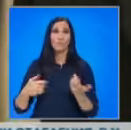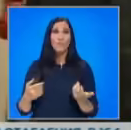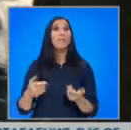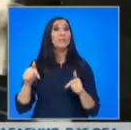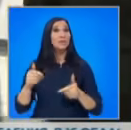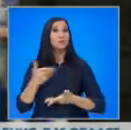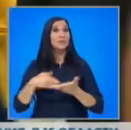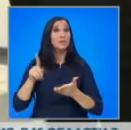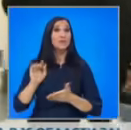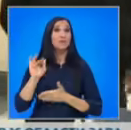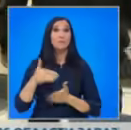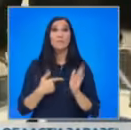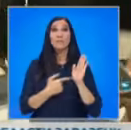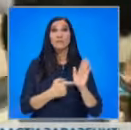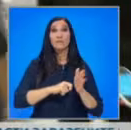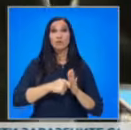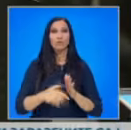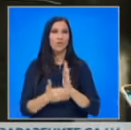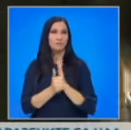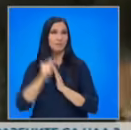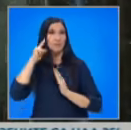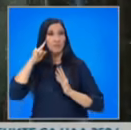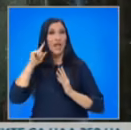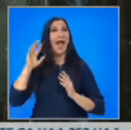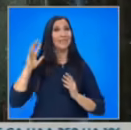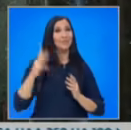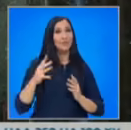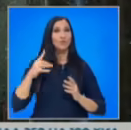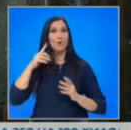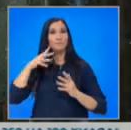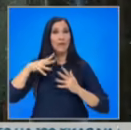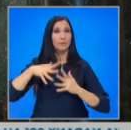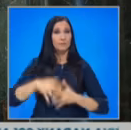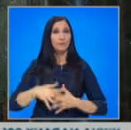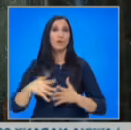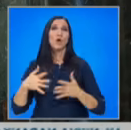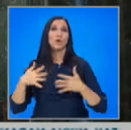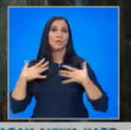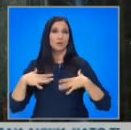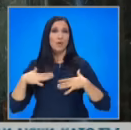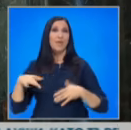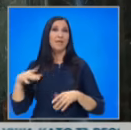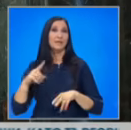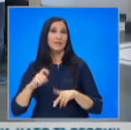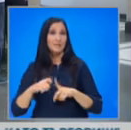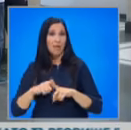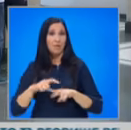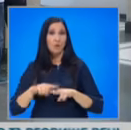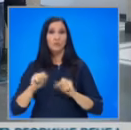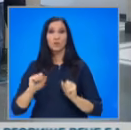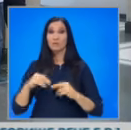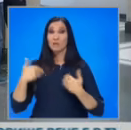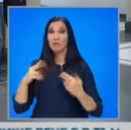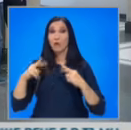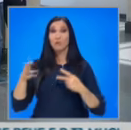да бъде представена ключова експертиза за психиатричното и психологичното състояние на Кристиян Николов. Очаква се тя да даде отговор